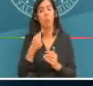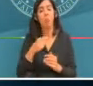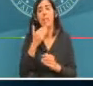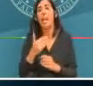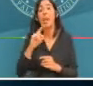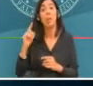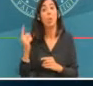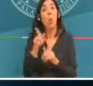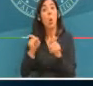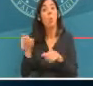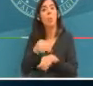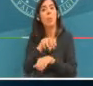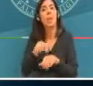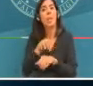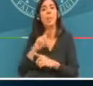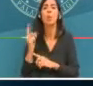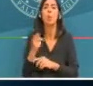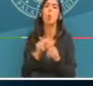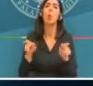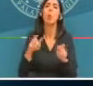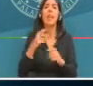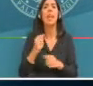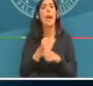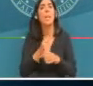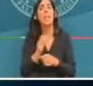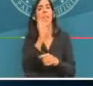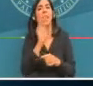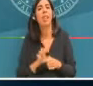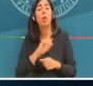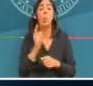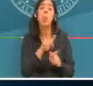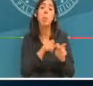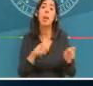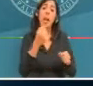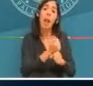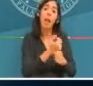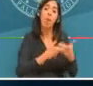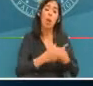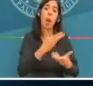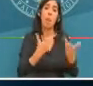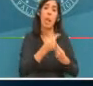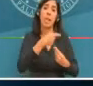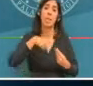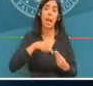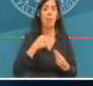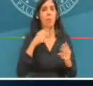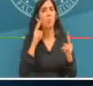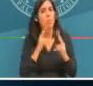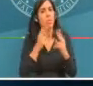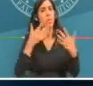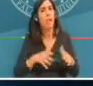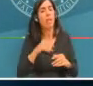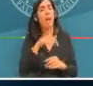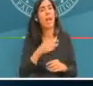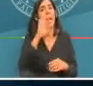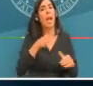incontrato anche i capigruppo di maggioranza e opposizione ma devo ringraziare in particolare i ministri quartiere patronelli perché